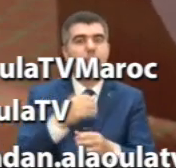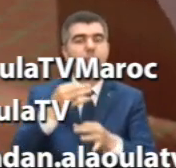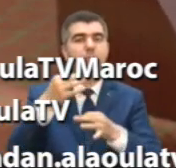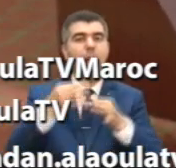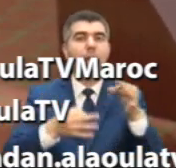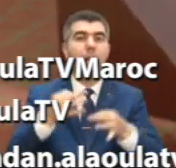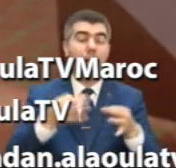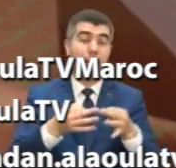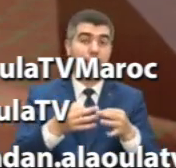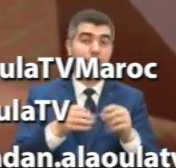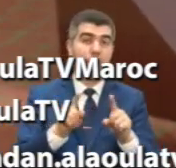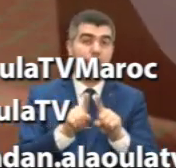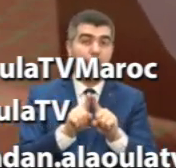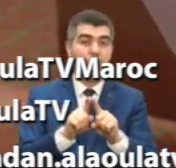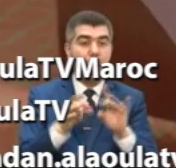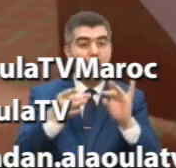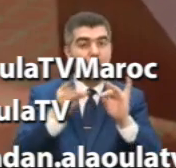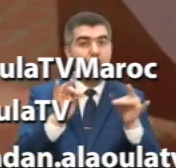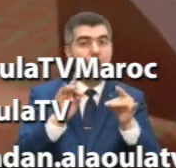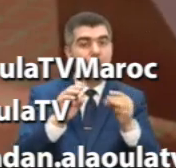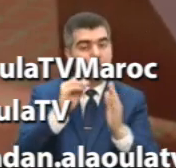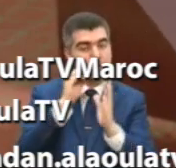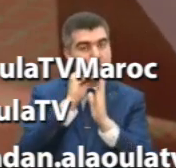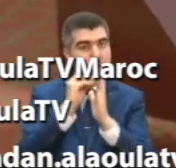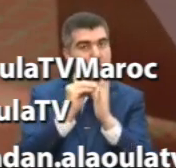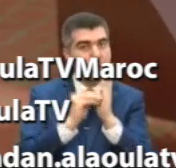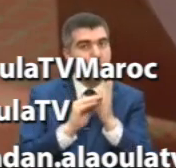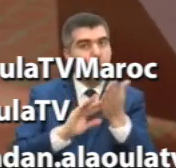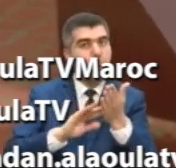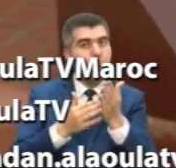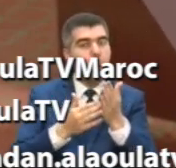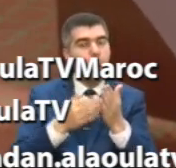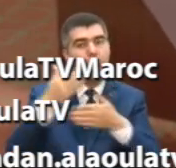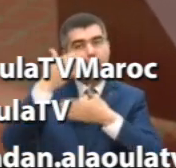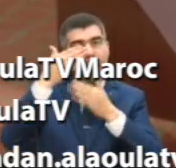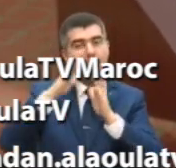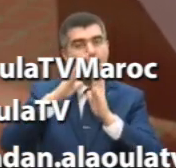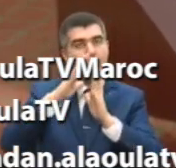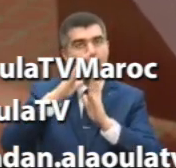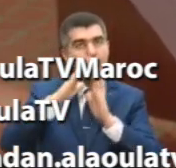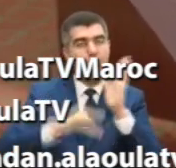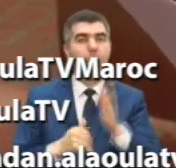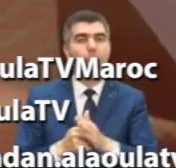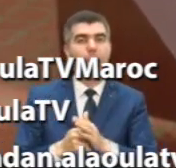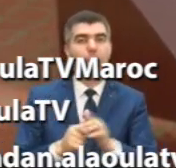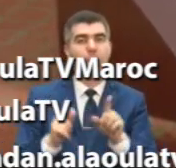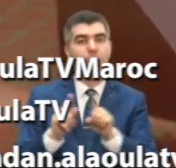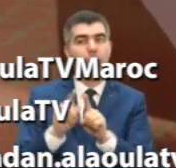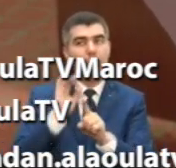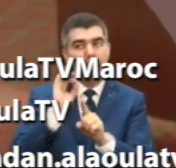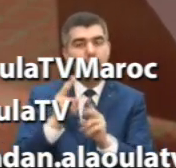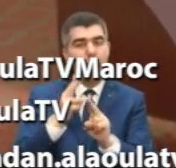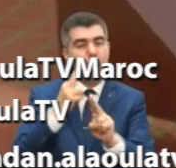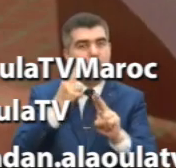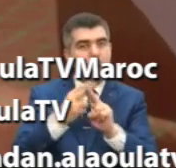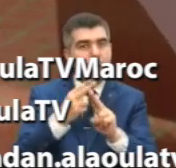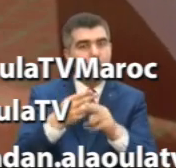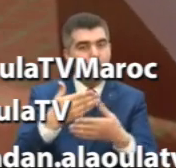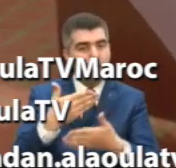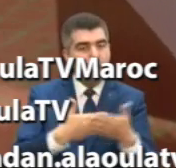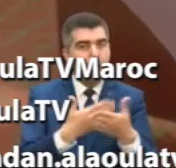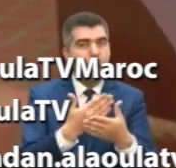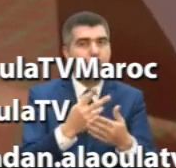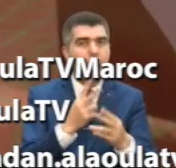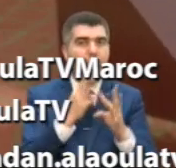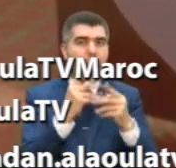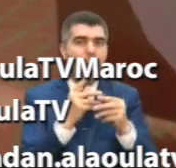ووضع قاعدة بيانات موحدة بين جميع المحاكم ديال المملكة تتضمن المعلومات والمعطيات الإحصائية. غادي